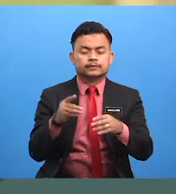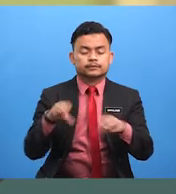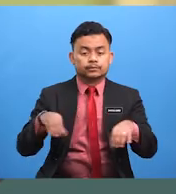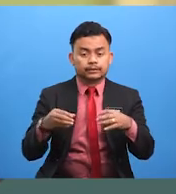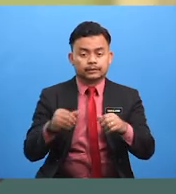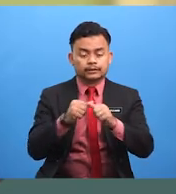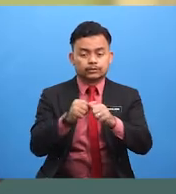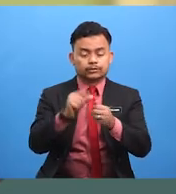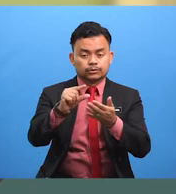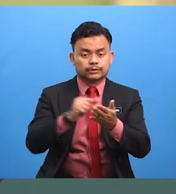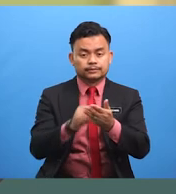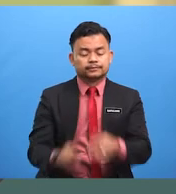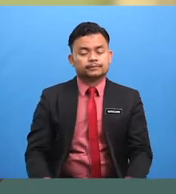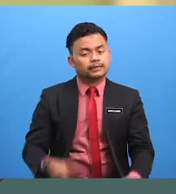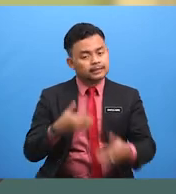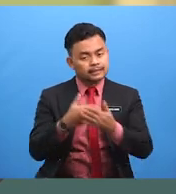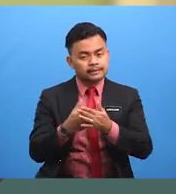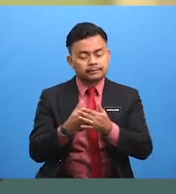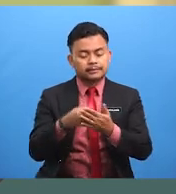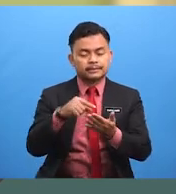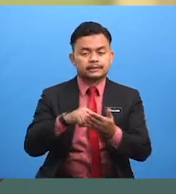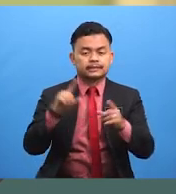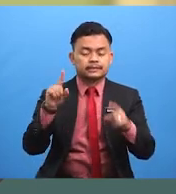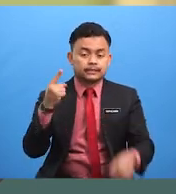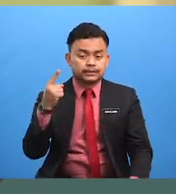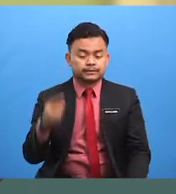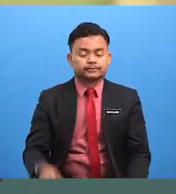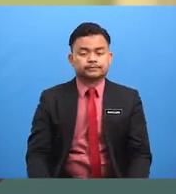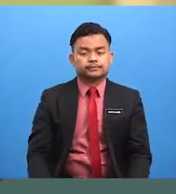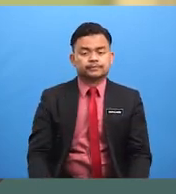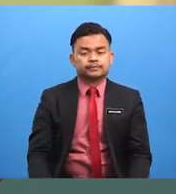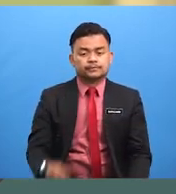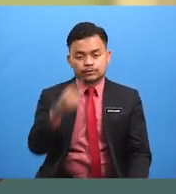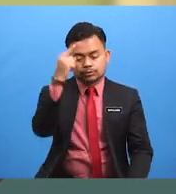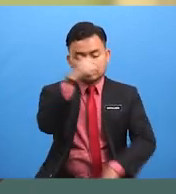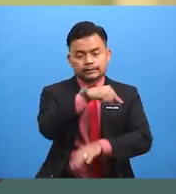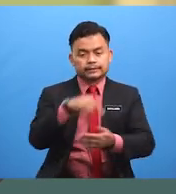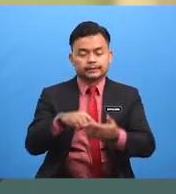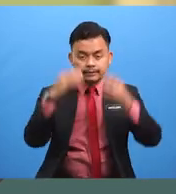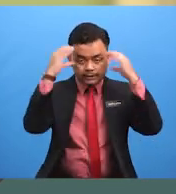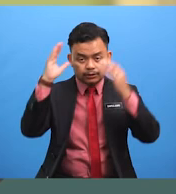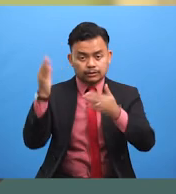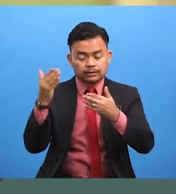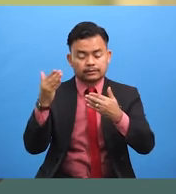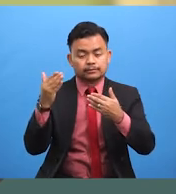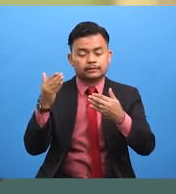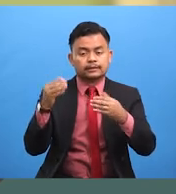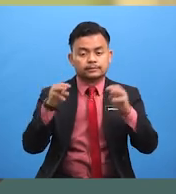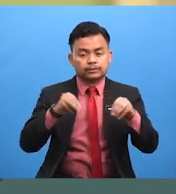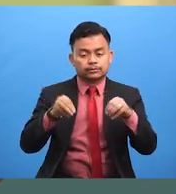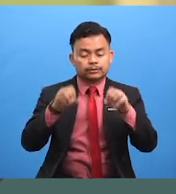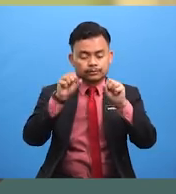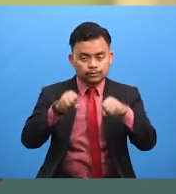Sampai di sini sahaja pembelajaran kita untuk hari ini. Saya harap murid-murid dapatlah menggunakan ilmu